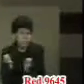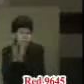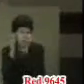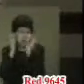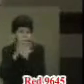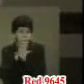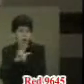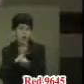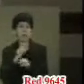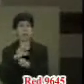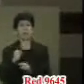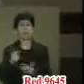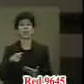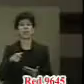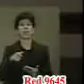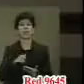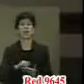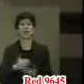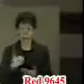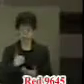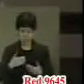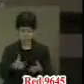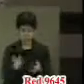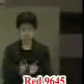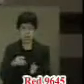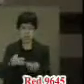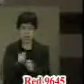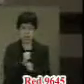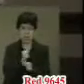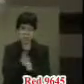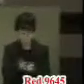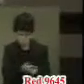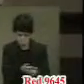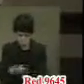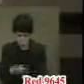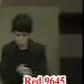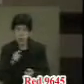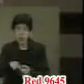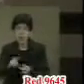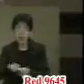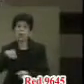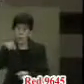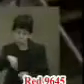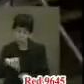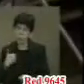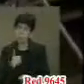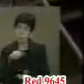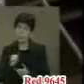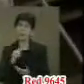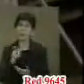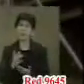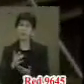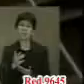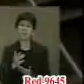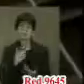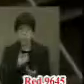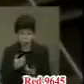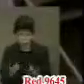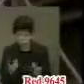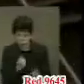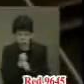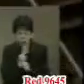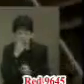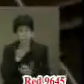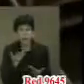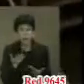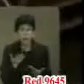ๆนี่ไงก็จับได้ทั้งหมดเนี่ยมีถังไอ้เนี่ยถังไอ้ฉีดน้ำยาเนี่ยที่วันที่เกิดเหตุเนี่ยเขาจับมาเนี่ยดูแลเครื่องไม้เครื่องมือที่เขา